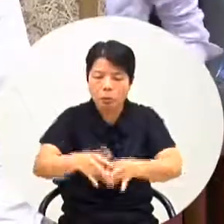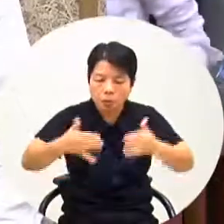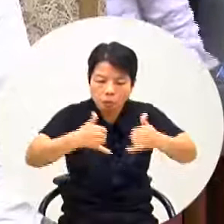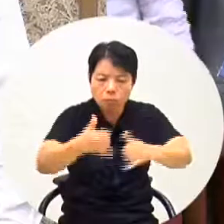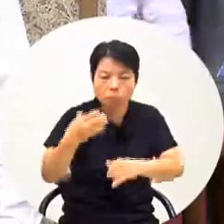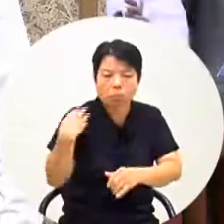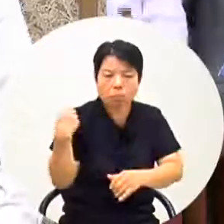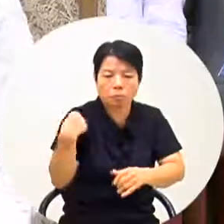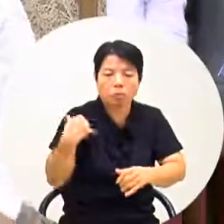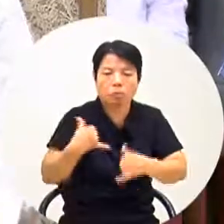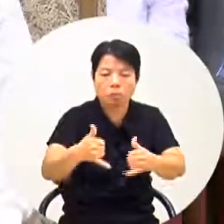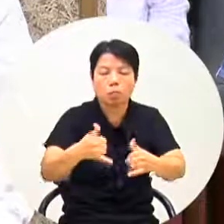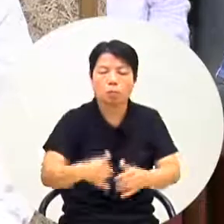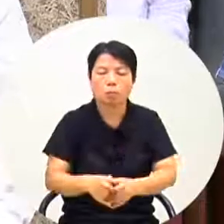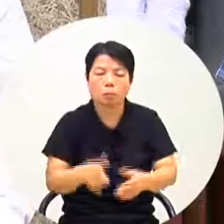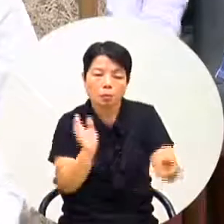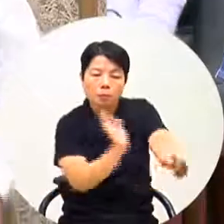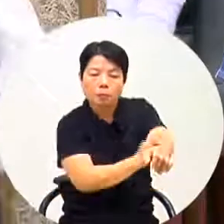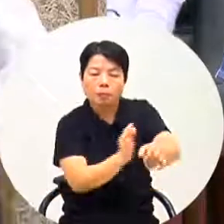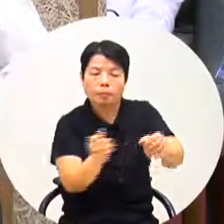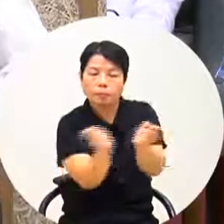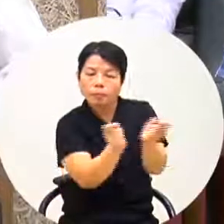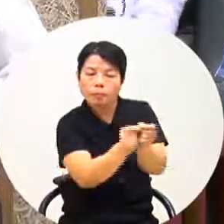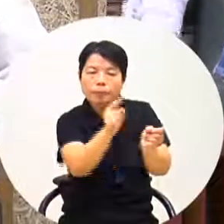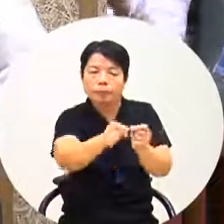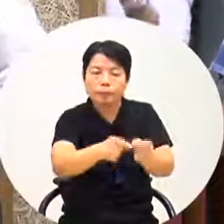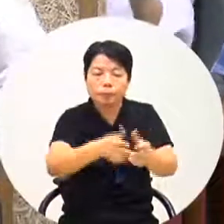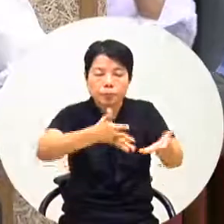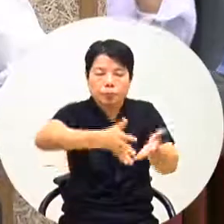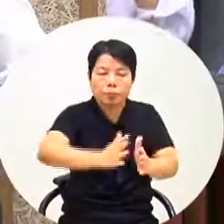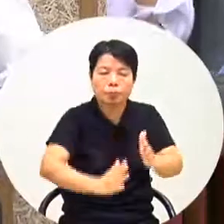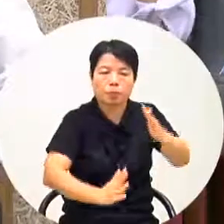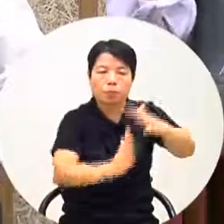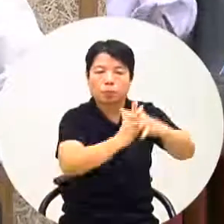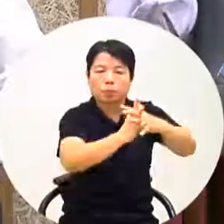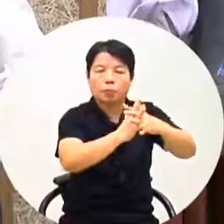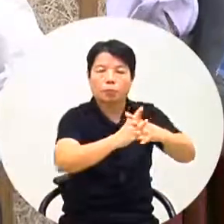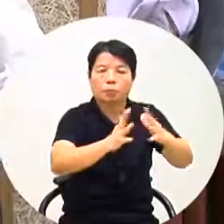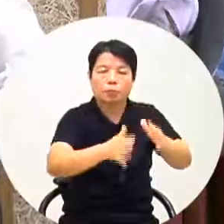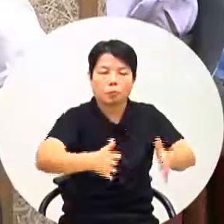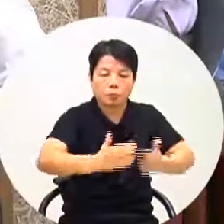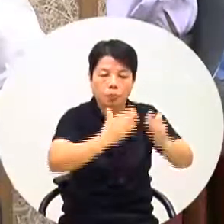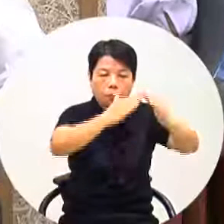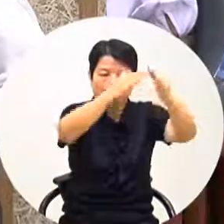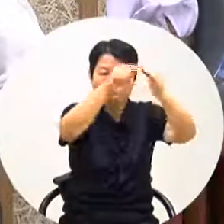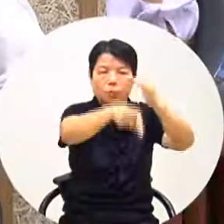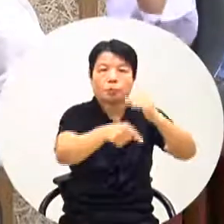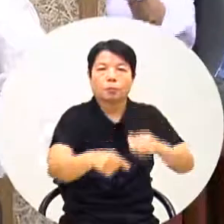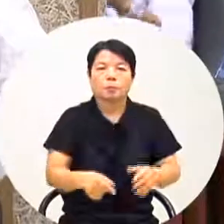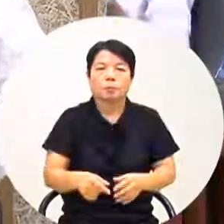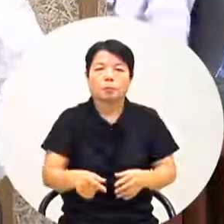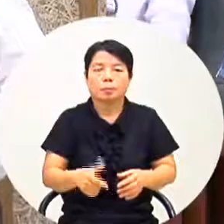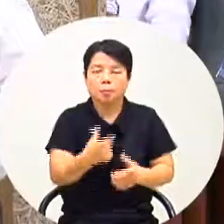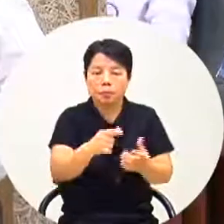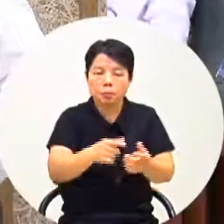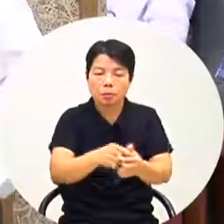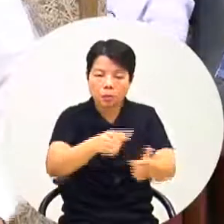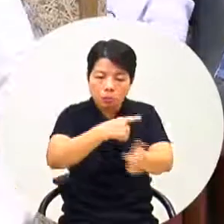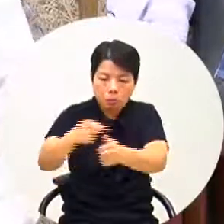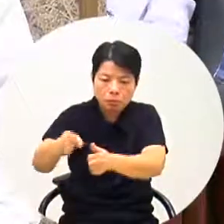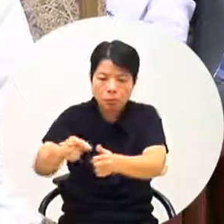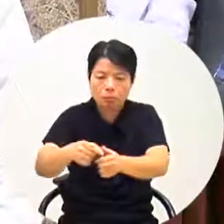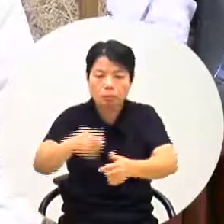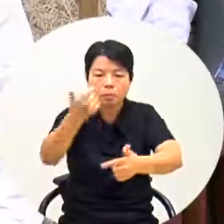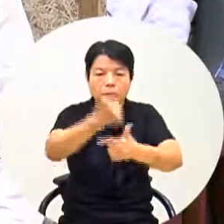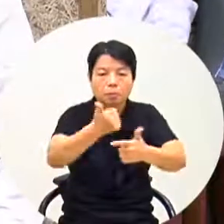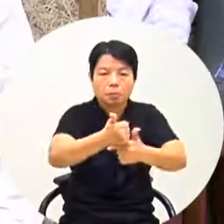遐透天处，就是用咱现有巷道来指定建筑线。所